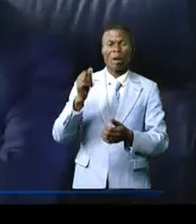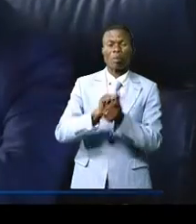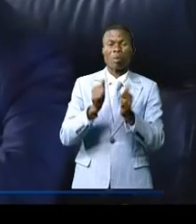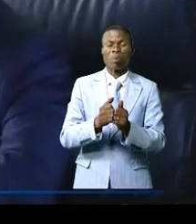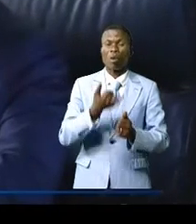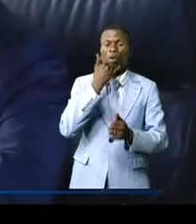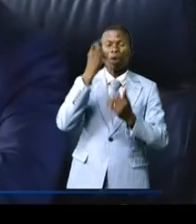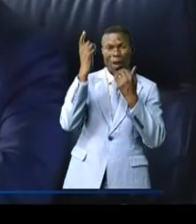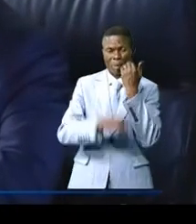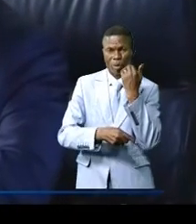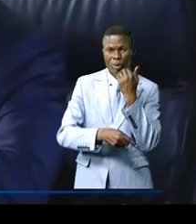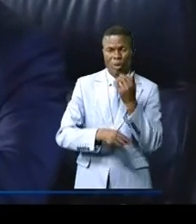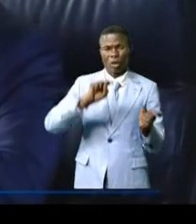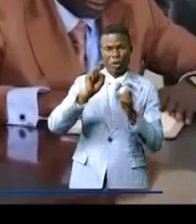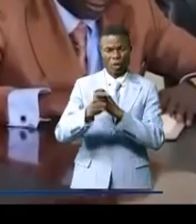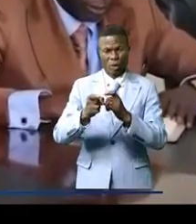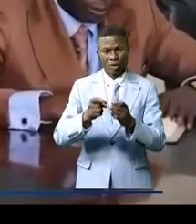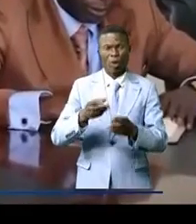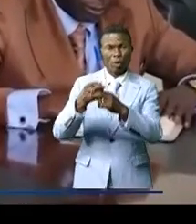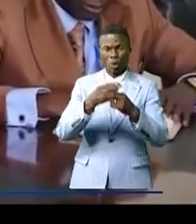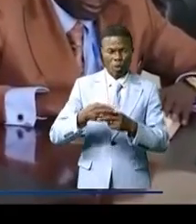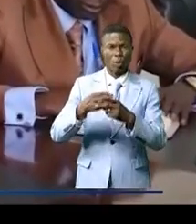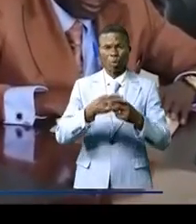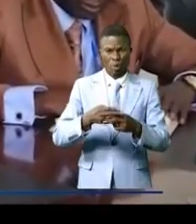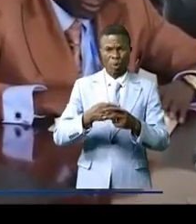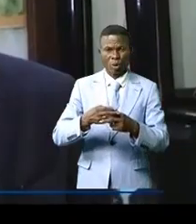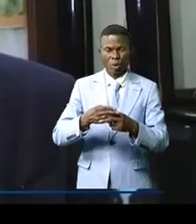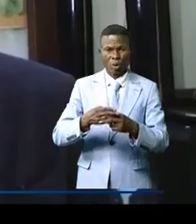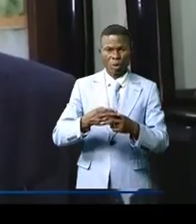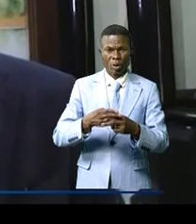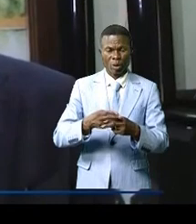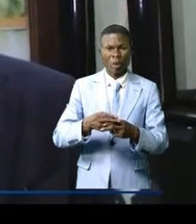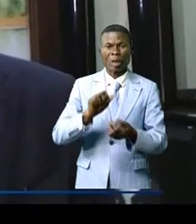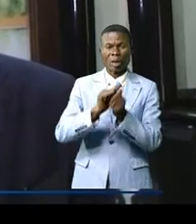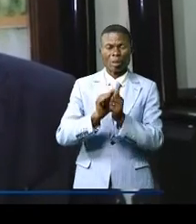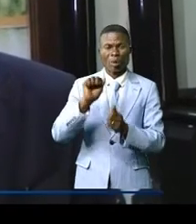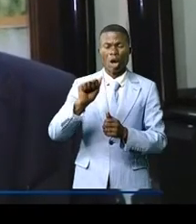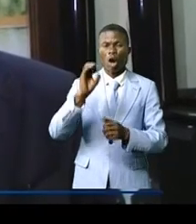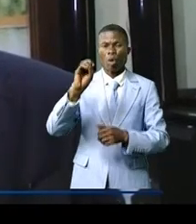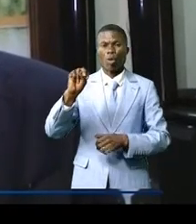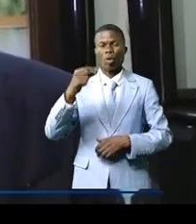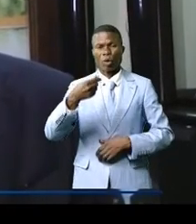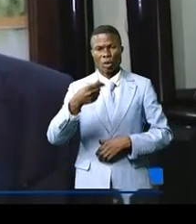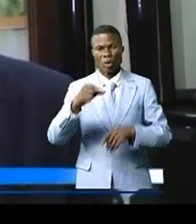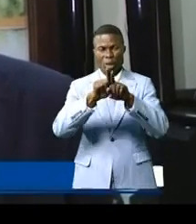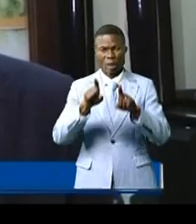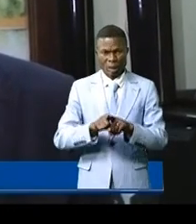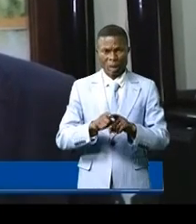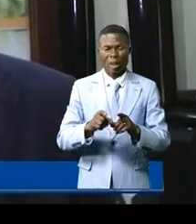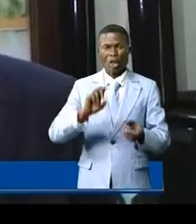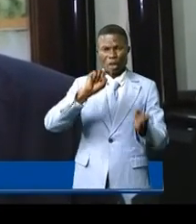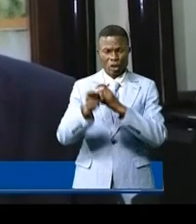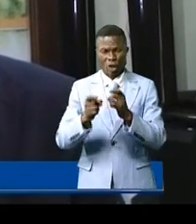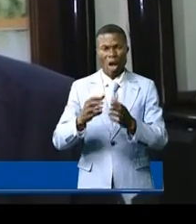à améliorer la régulation et la supervision des ASBL, des ONG, et éventuellement aussi d'améliorer